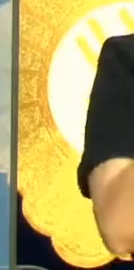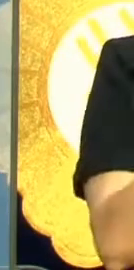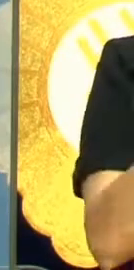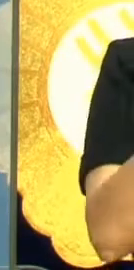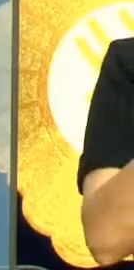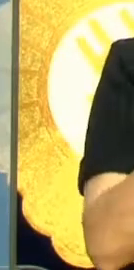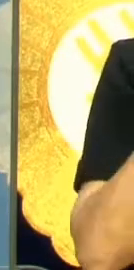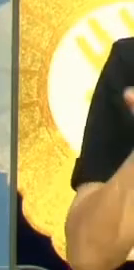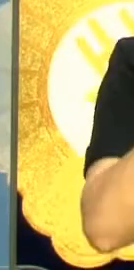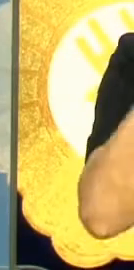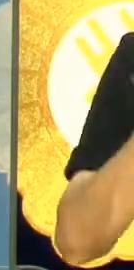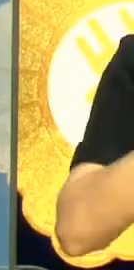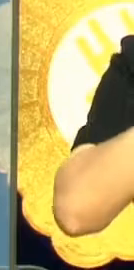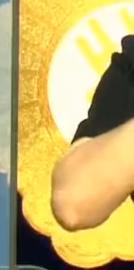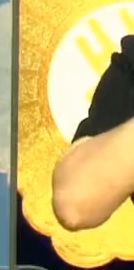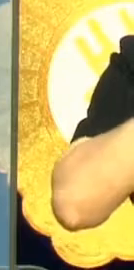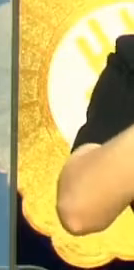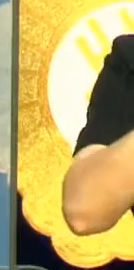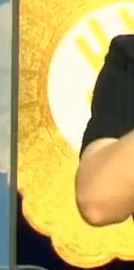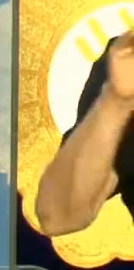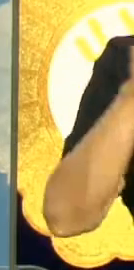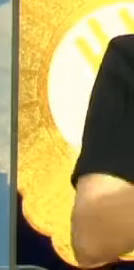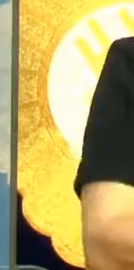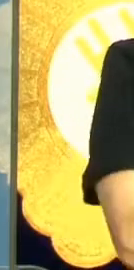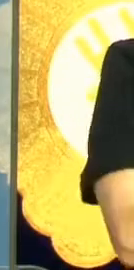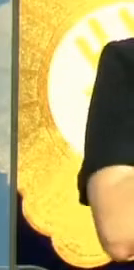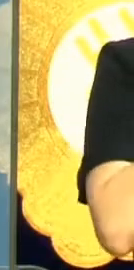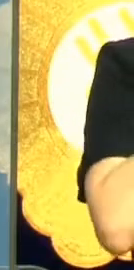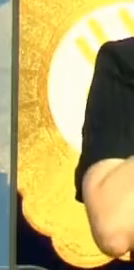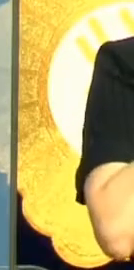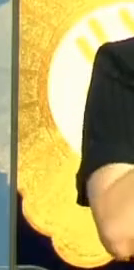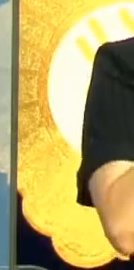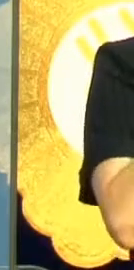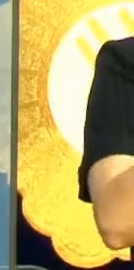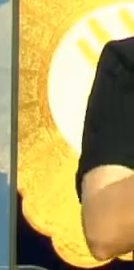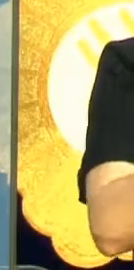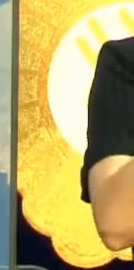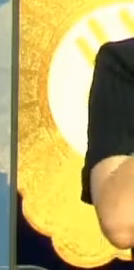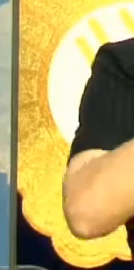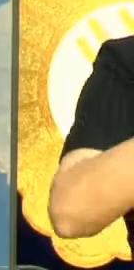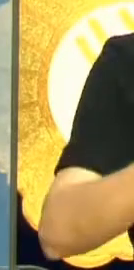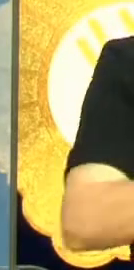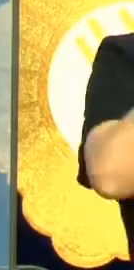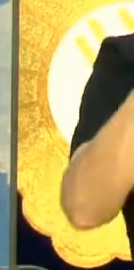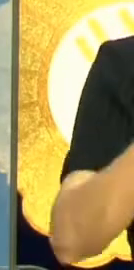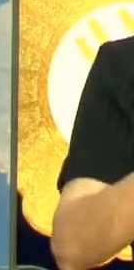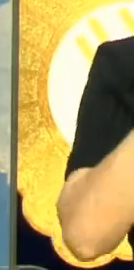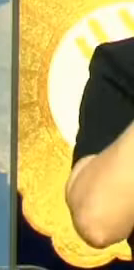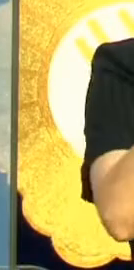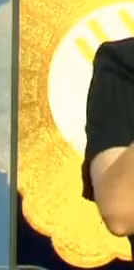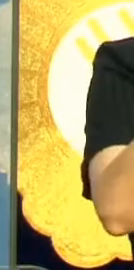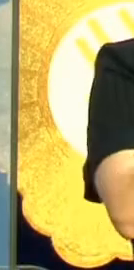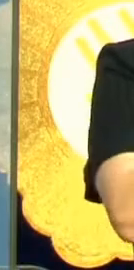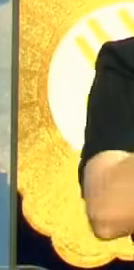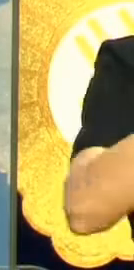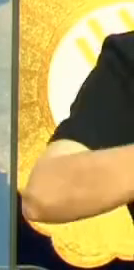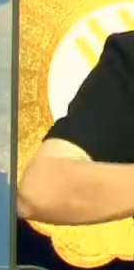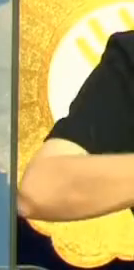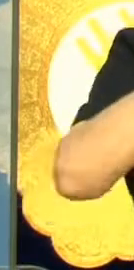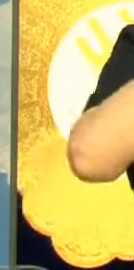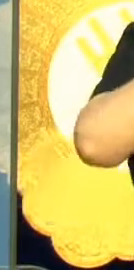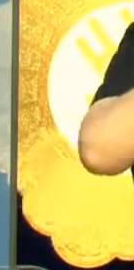소수자로서 실질적 평등을 구현하고 최소한의 인간다운 삶을 영위하기 위한 조치가